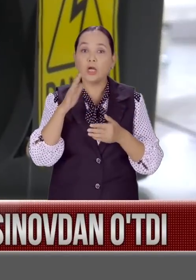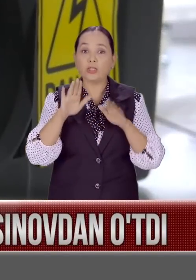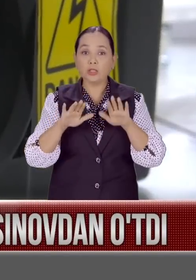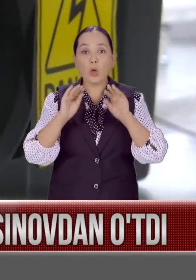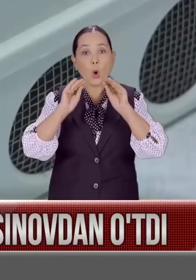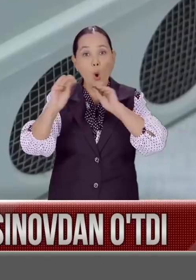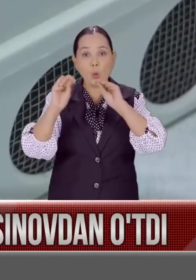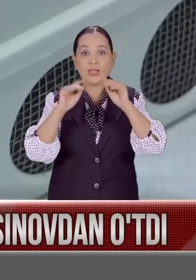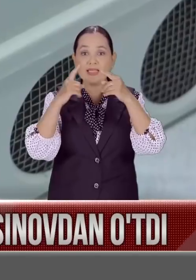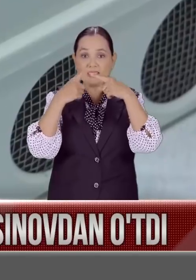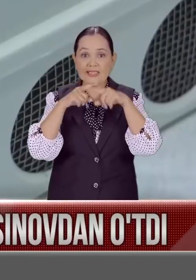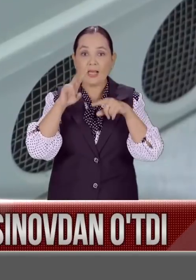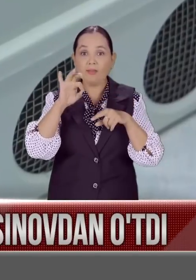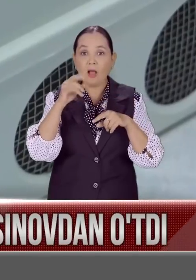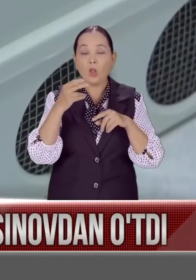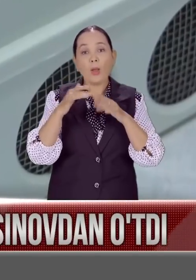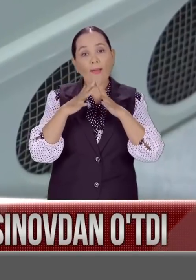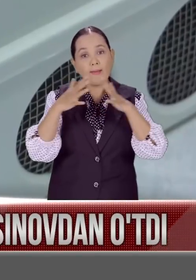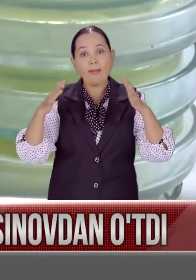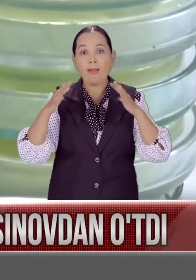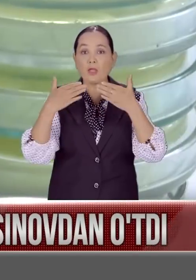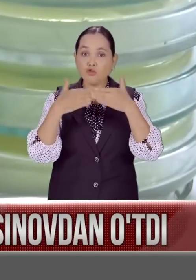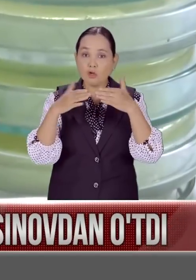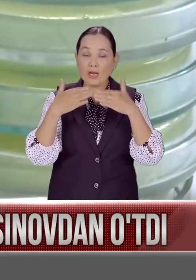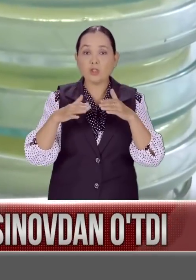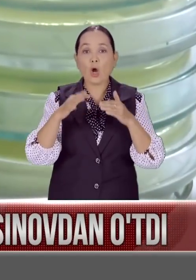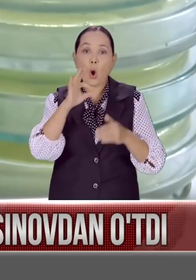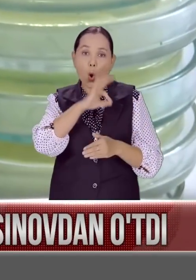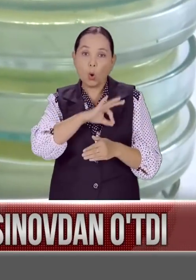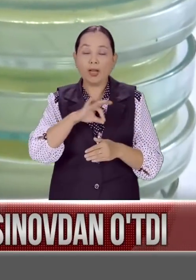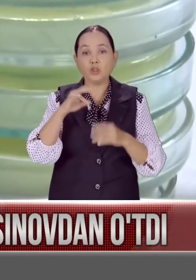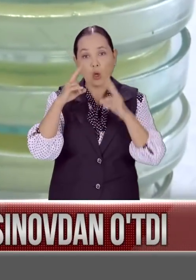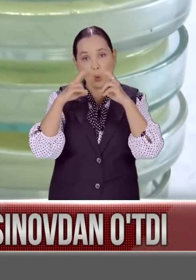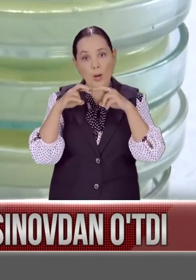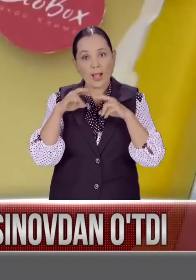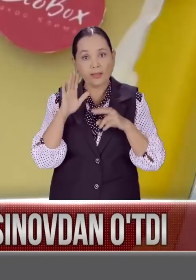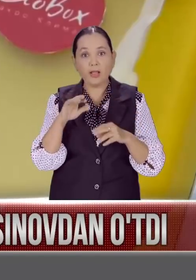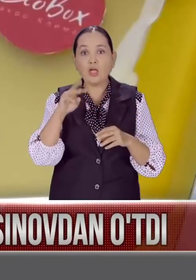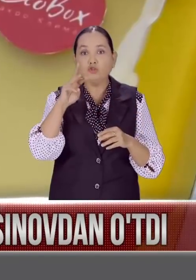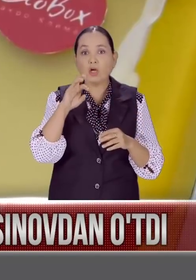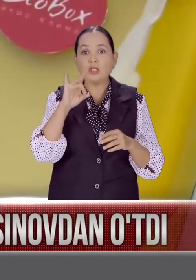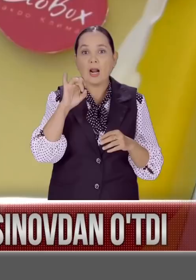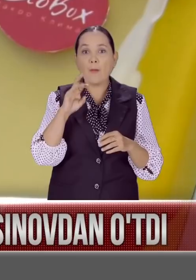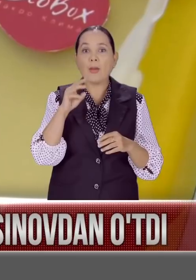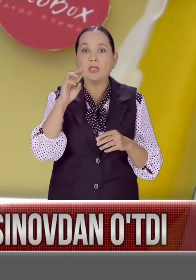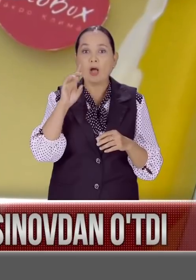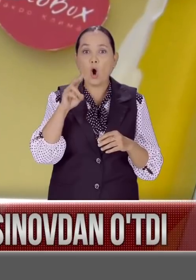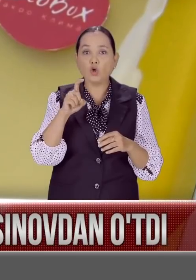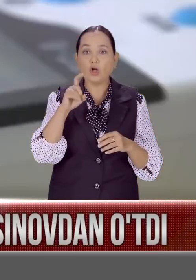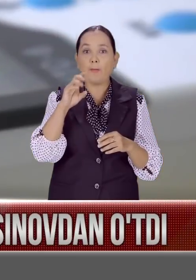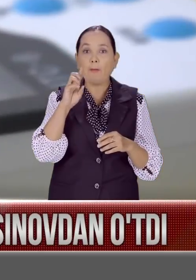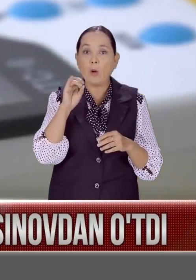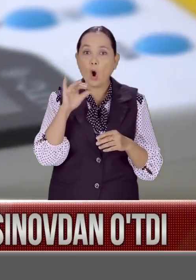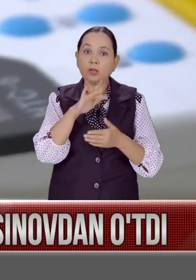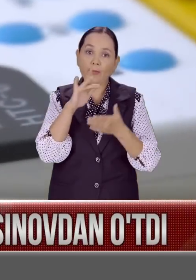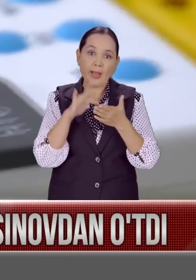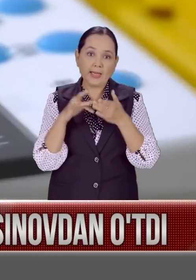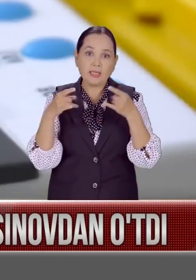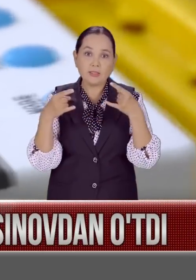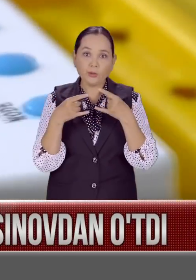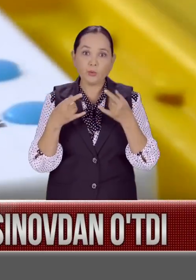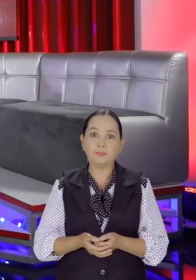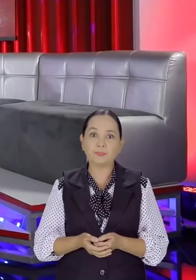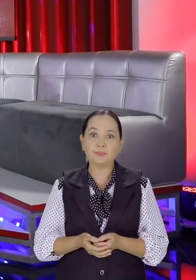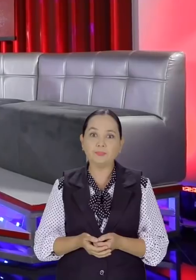nechtasiga o'rnatilgan texnologiyani keng ko'lamda ishlab chiqarish va qo'llash masalasi ham o'rganilyapti. Jasur Rahmon, Nodir Shavkatov, Xo'jakbar Bahodirov,